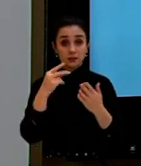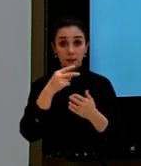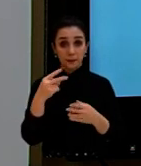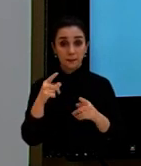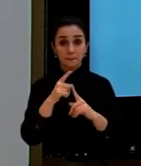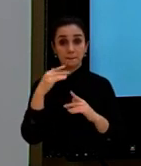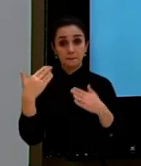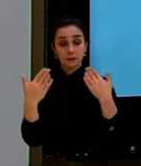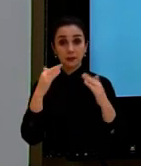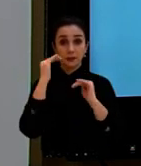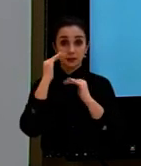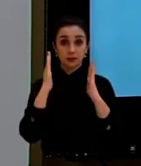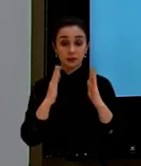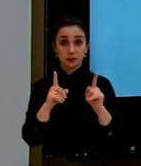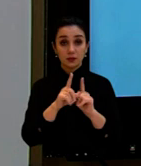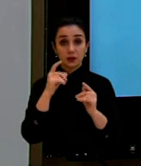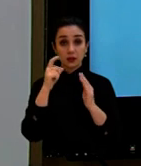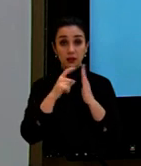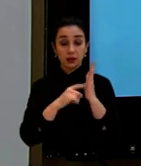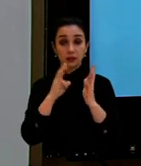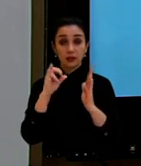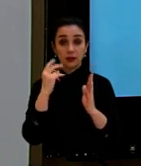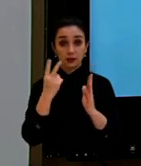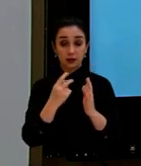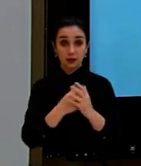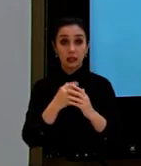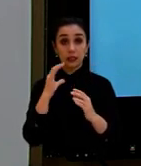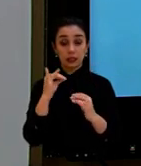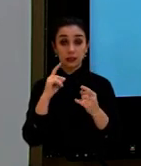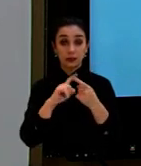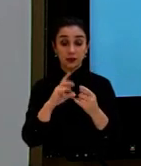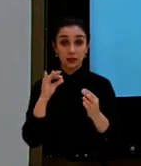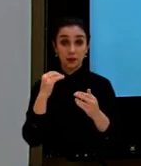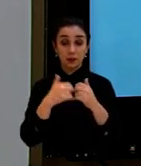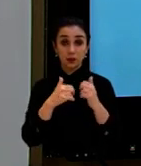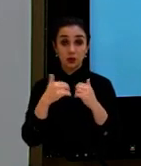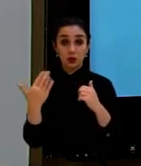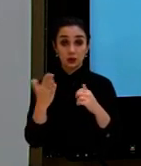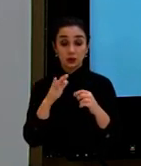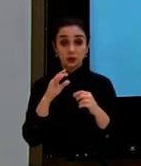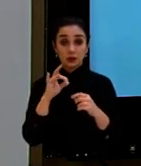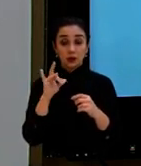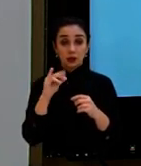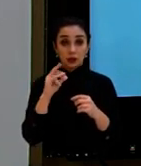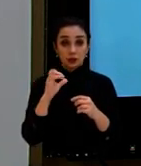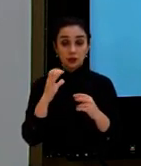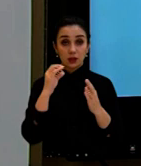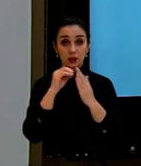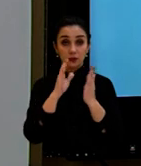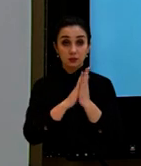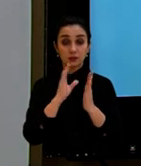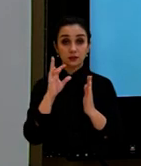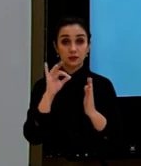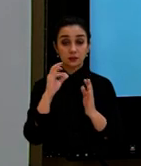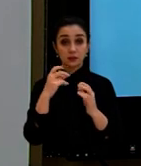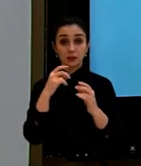равно сторону квадрата делим на 2. И связь между радиусами. Радиус описанной